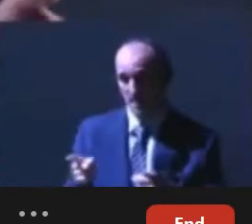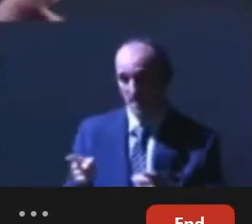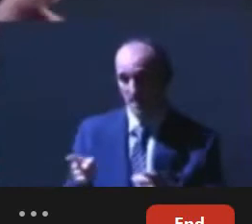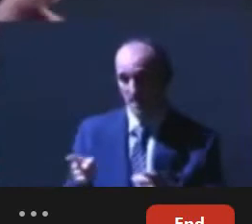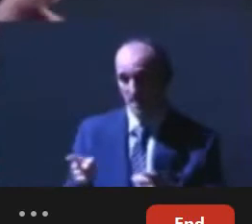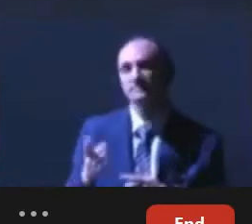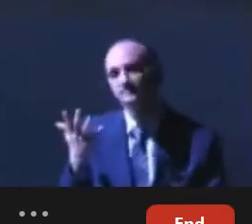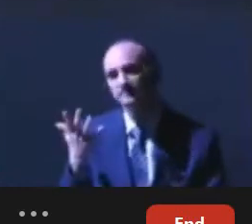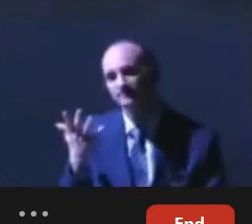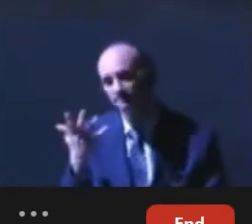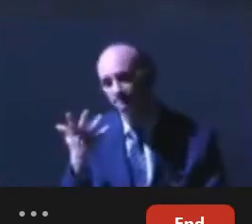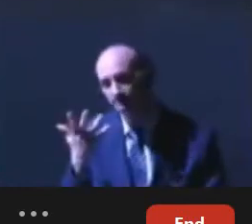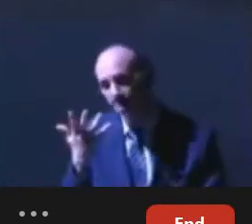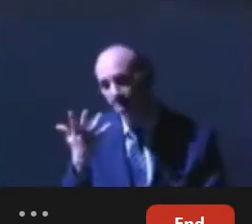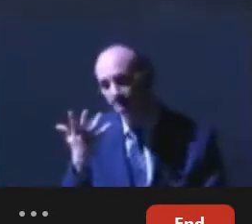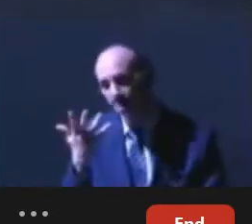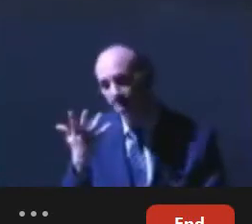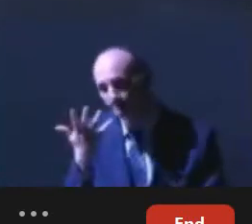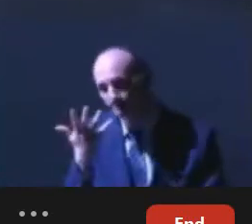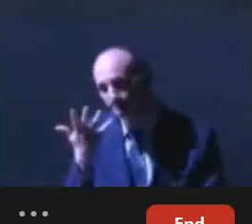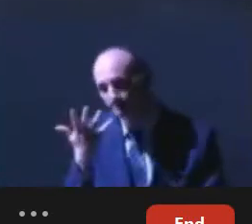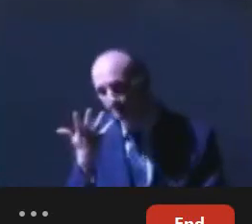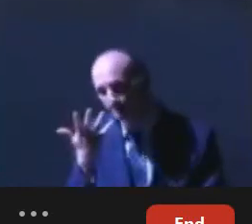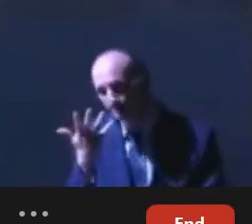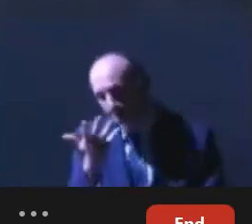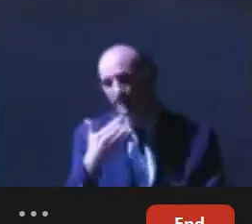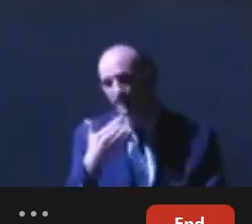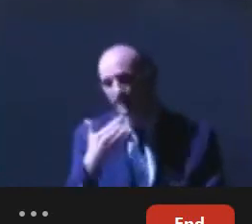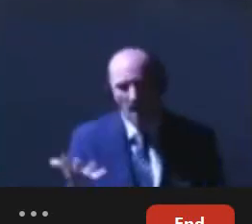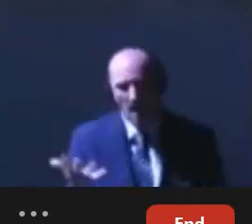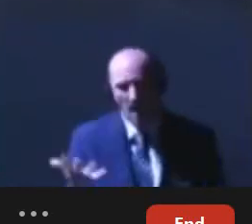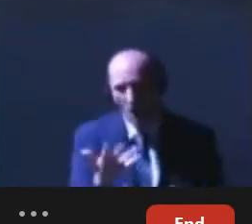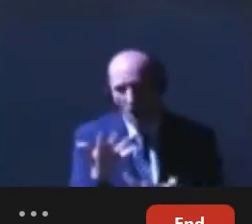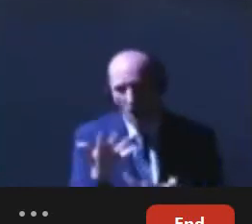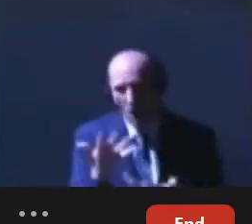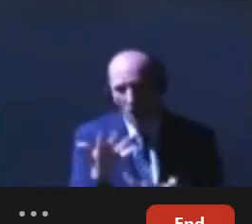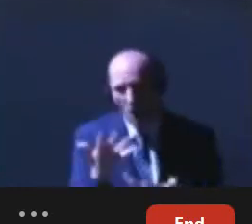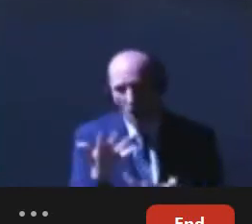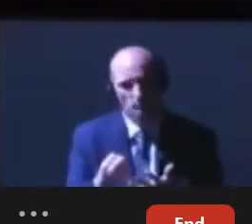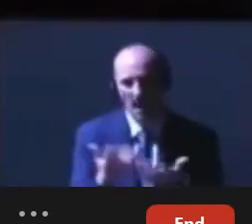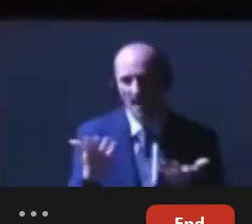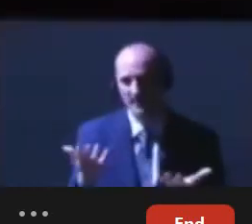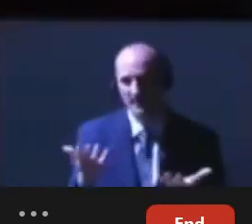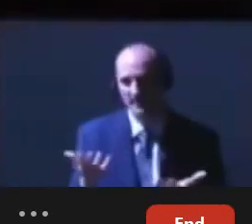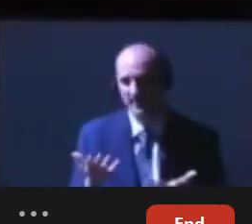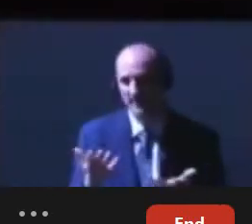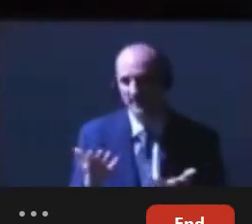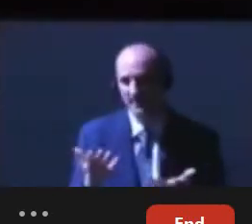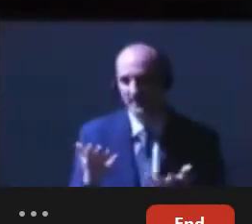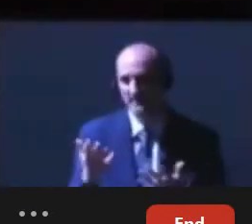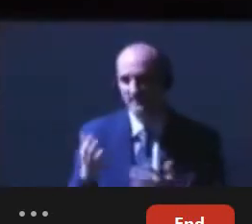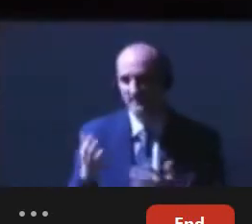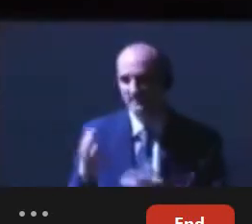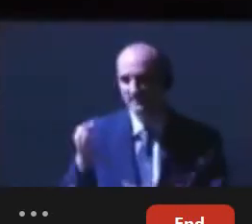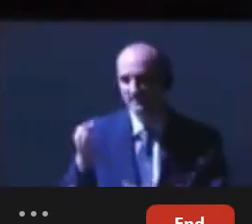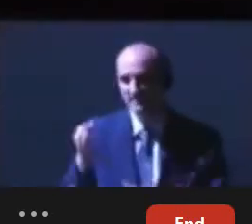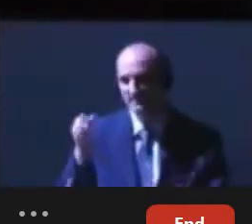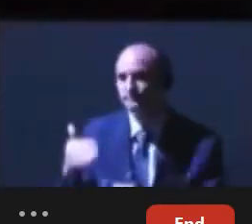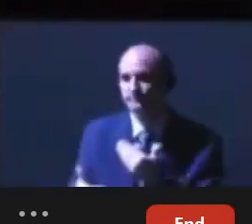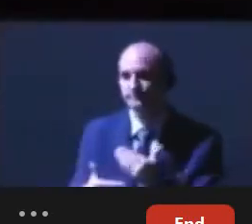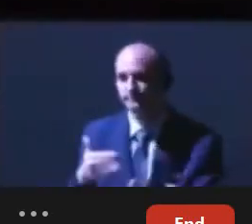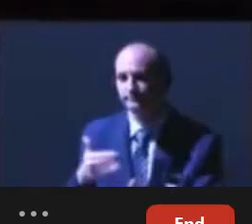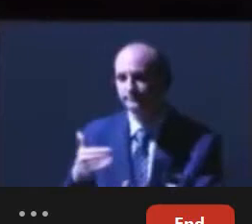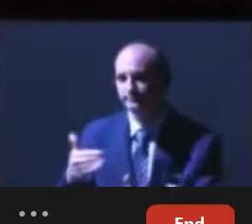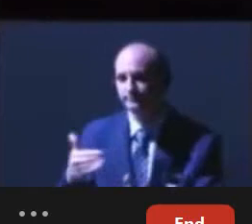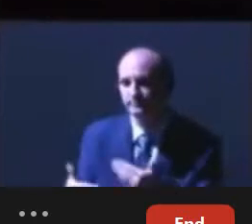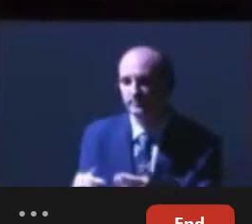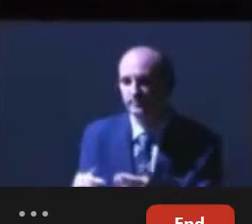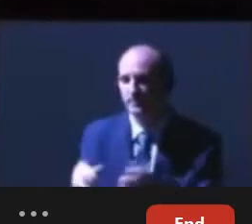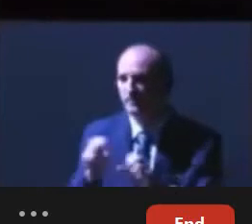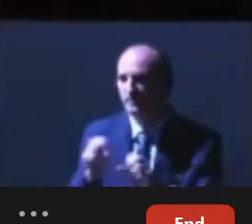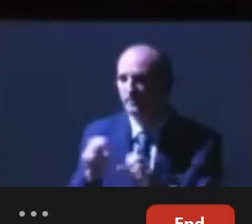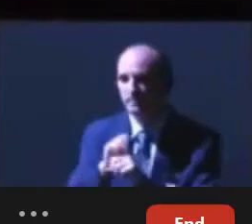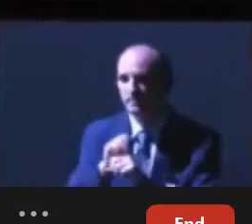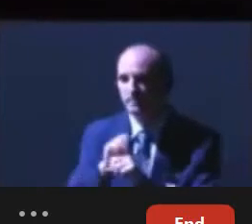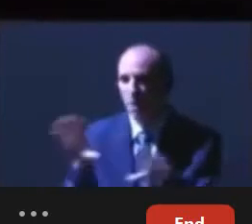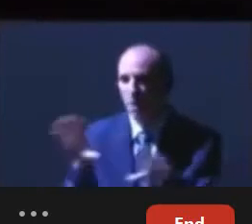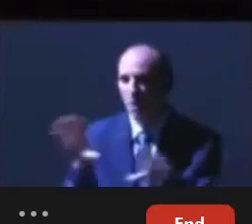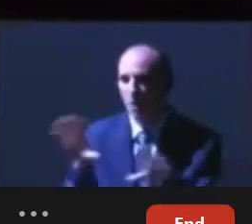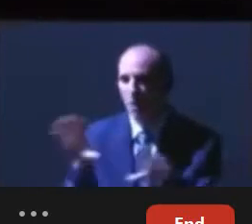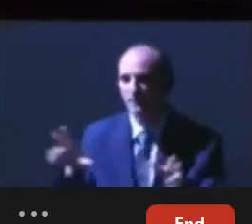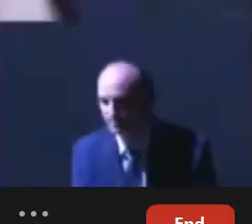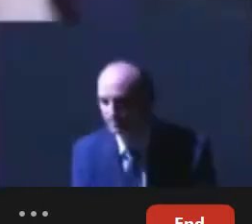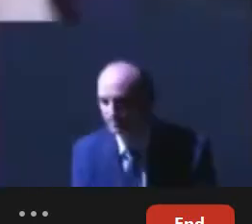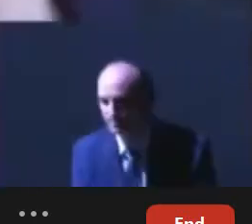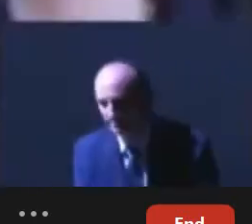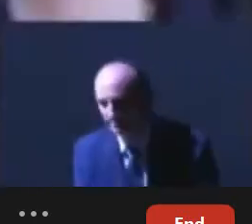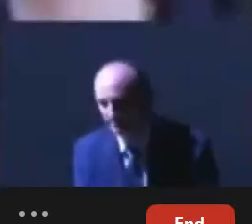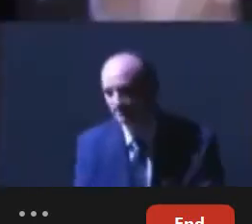là thực sự là một hiện tượng hoàn toàn bình thường. Nếu bạn đang đi đi, bạn nói sau đó nó có cái hố, sau bạn ngã, bạn không để ý